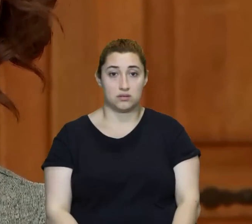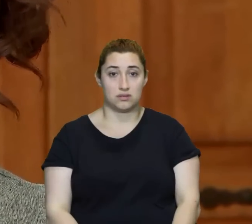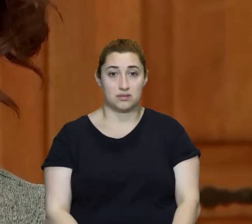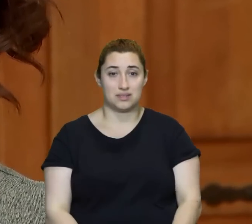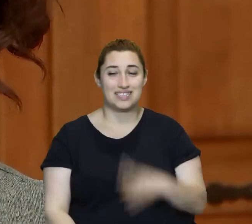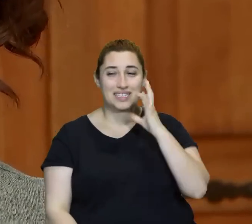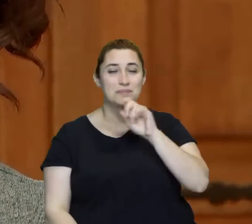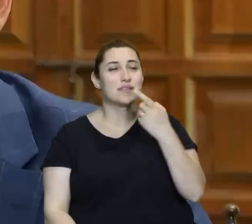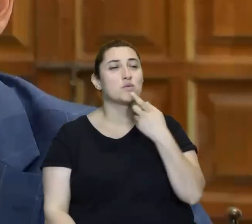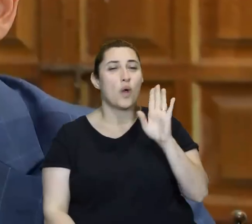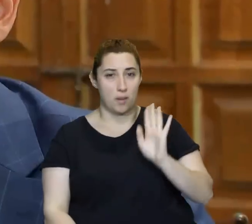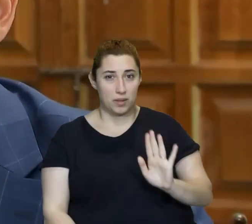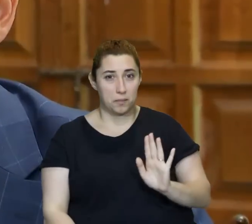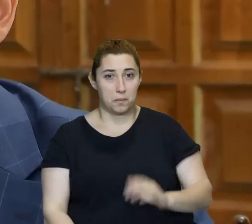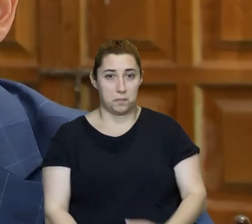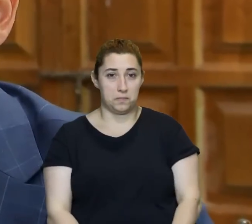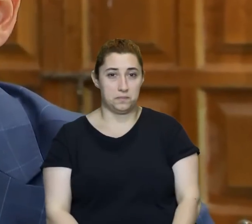Bir süre kimse bilmesin, olur mu?